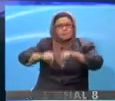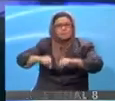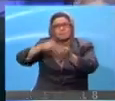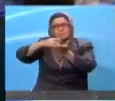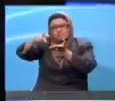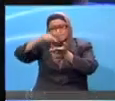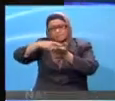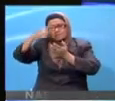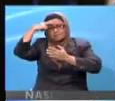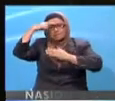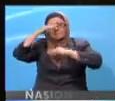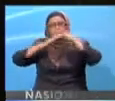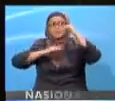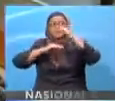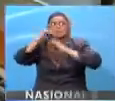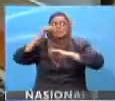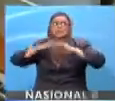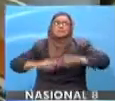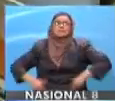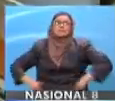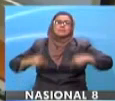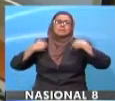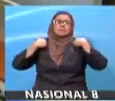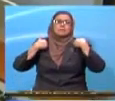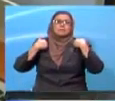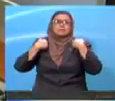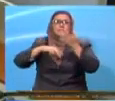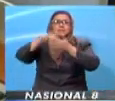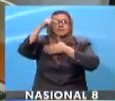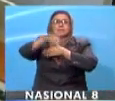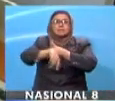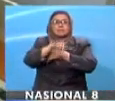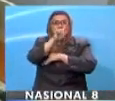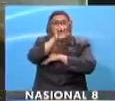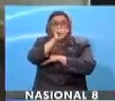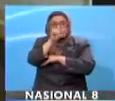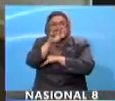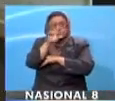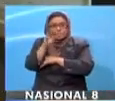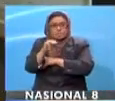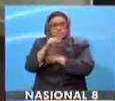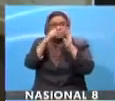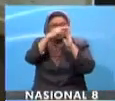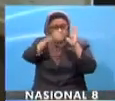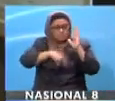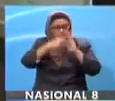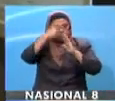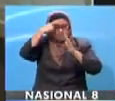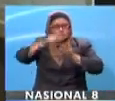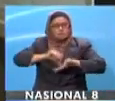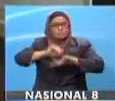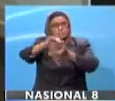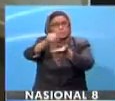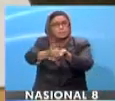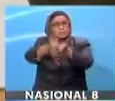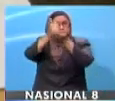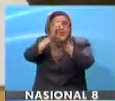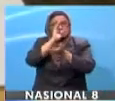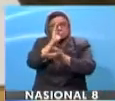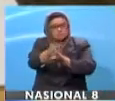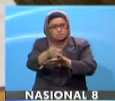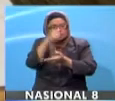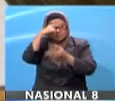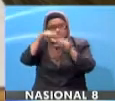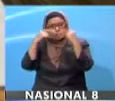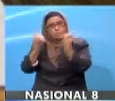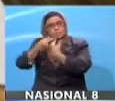keselesaan hidup. Program Satu Azam berperanan mengimbangkan pemberian bantuan secara terus kepada golongan yang memerlukan